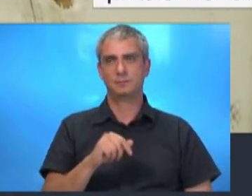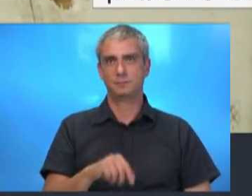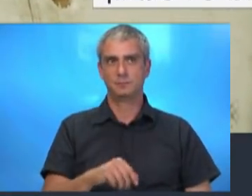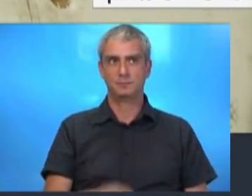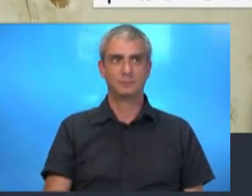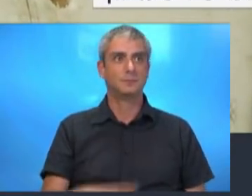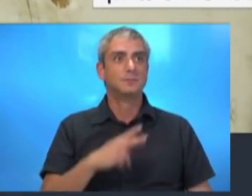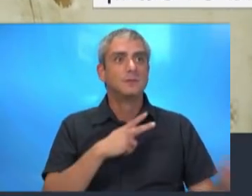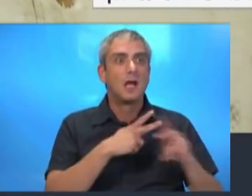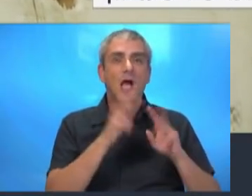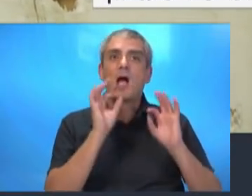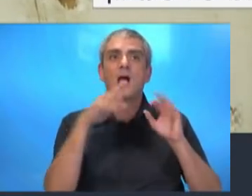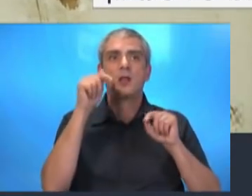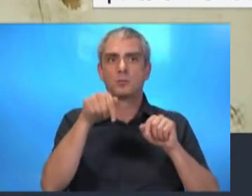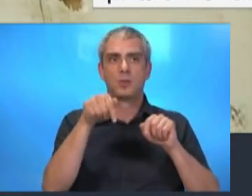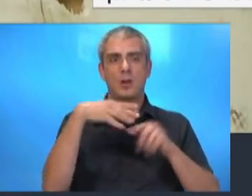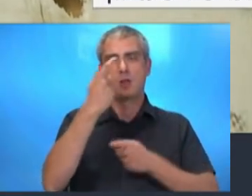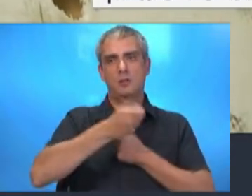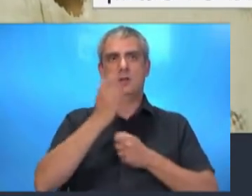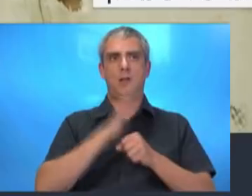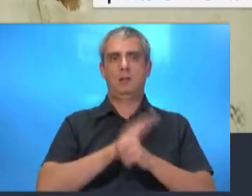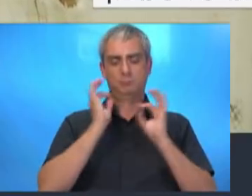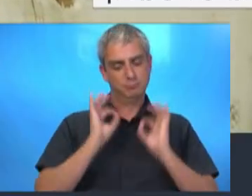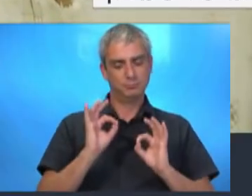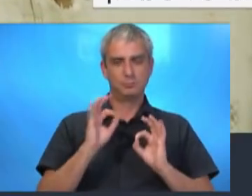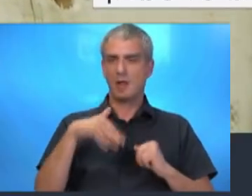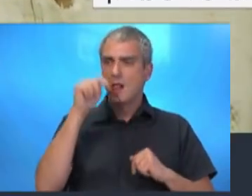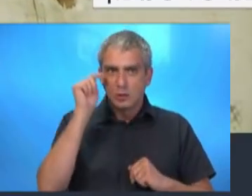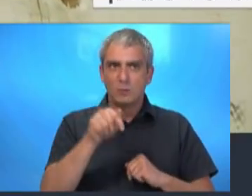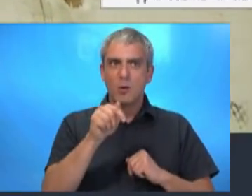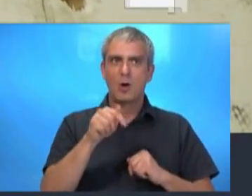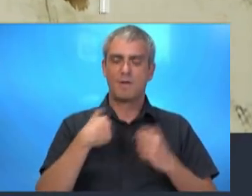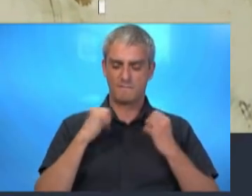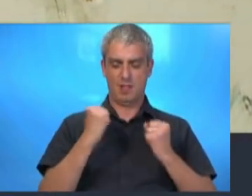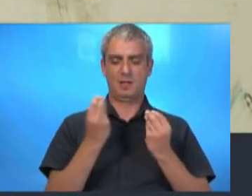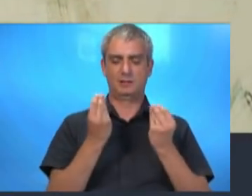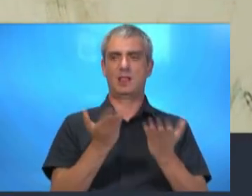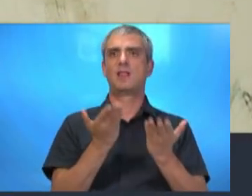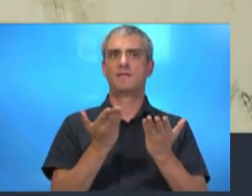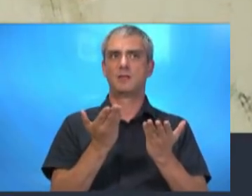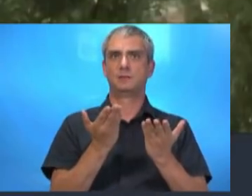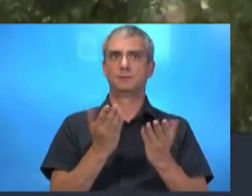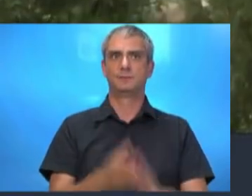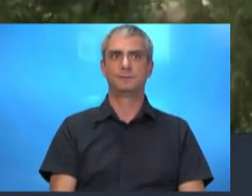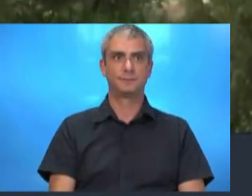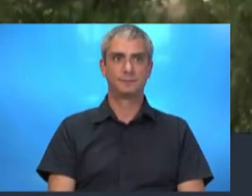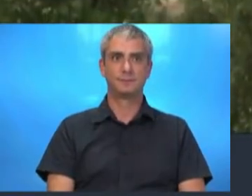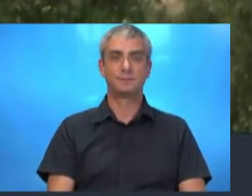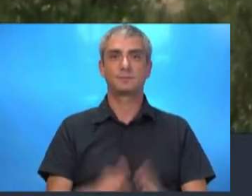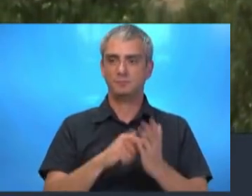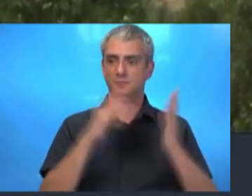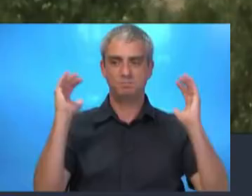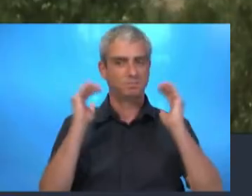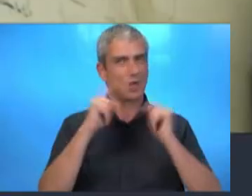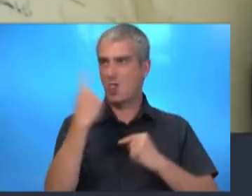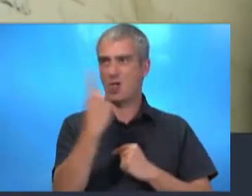רק להיות פה, להיות חקלאי מלא ולהיות פה ולחזק את הדבר הזה. כי זה הולך ודועך. לא כל אחד